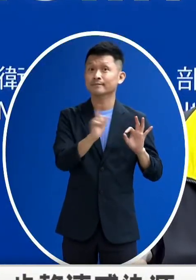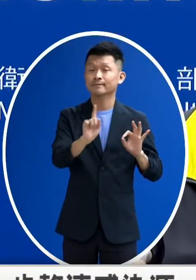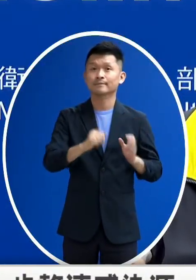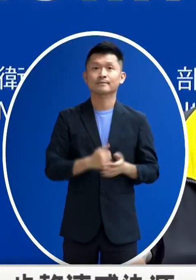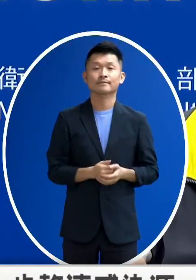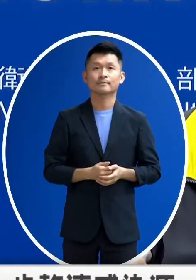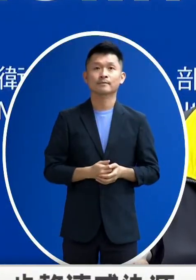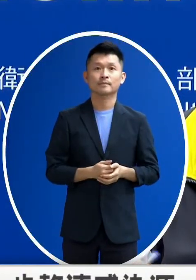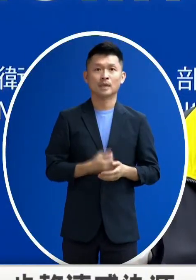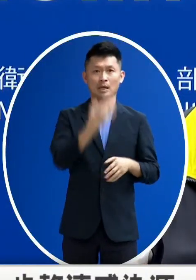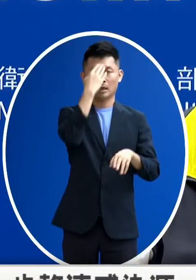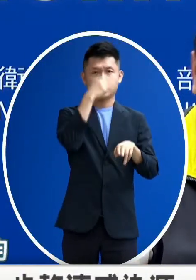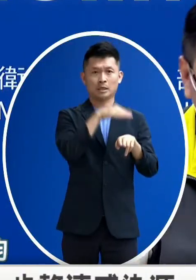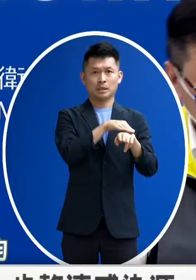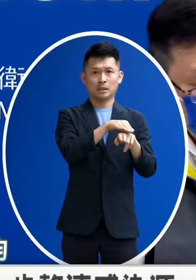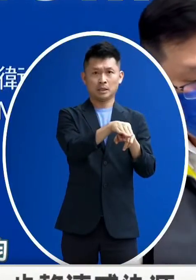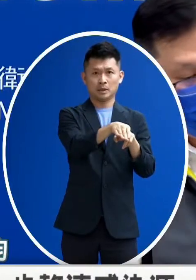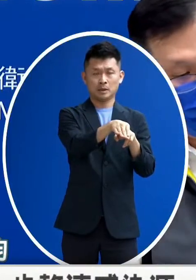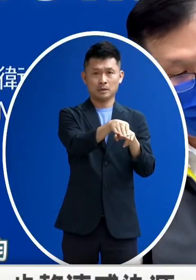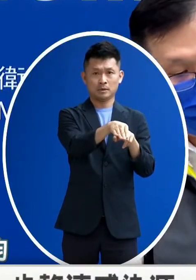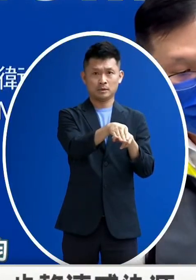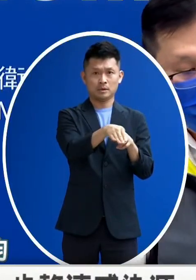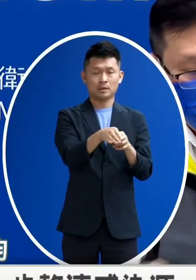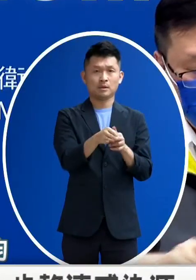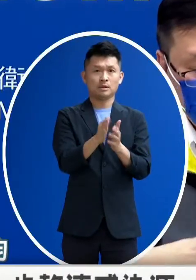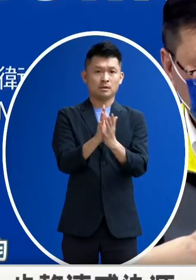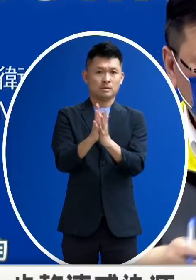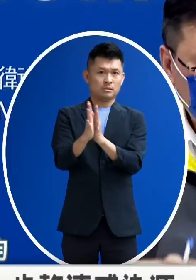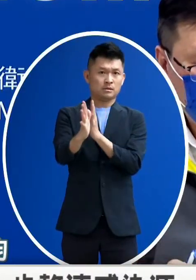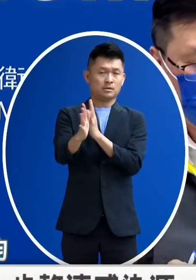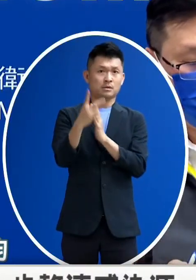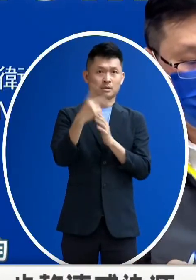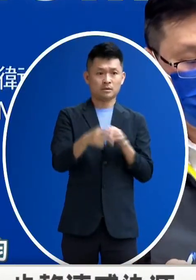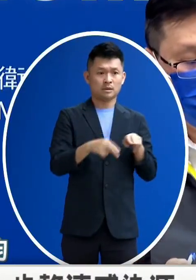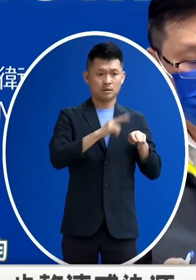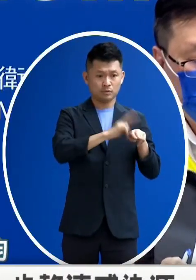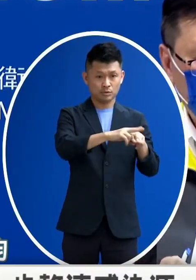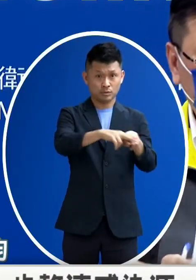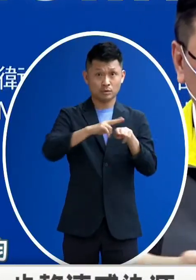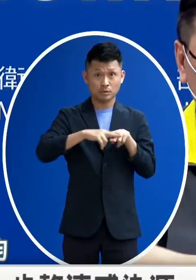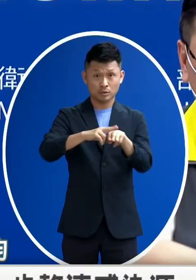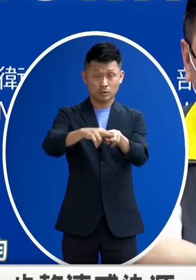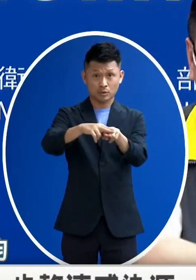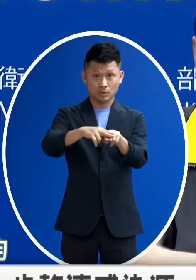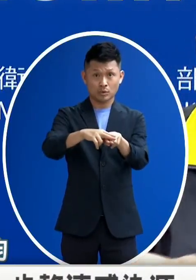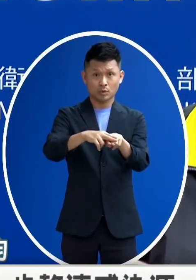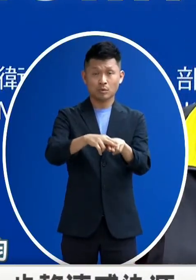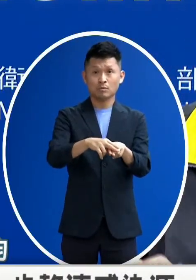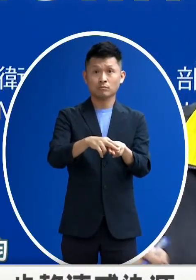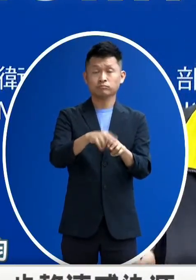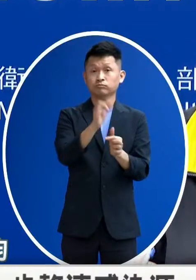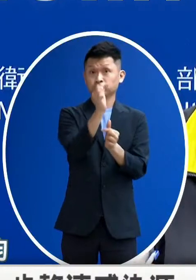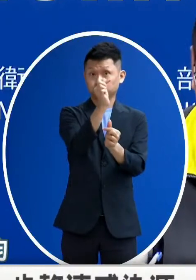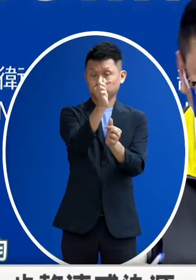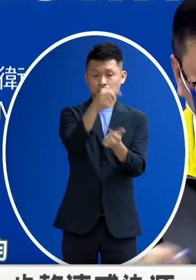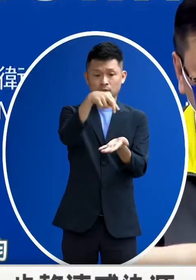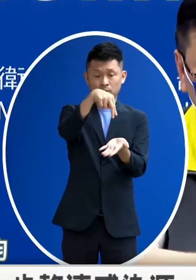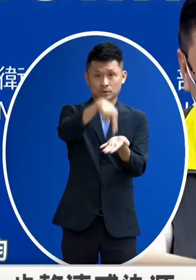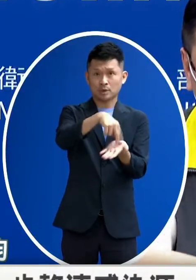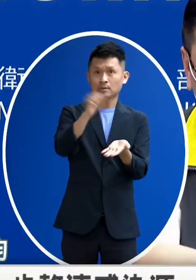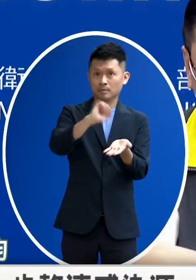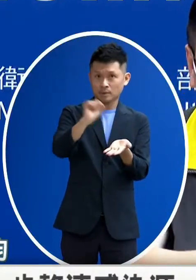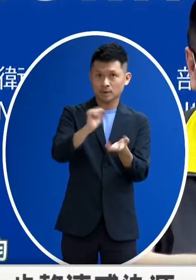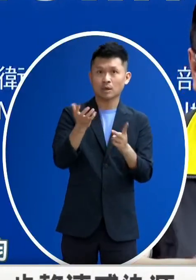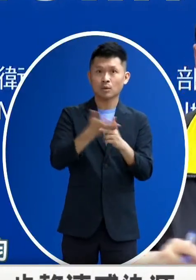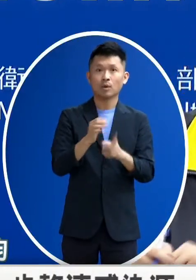说如何在高铁的站台以及在车厢上，真能够落实这个不会有站票的贩售，跟这个有